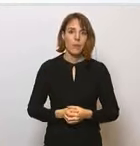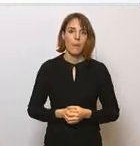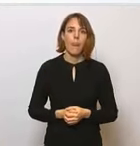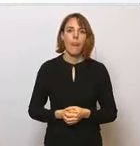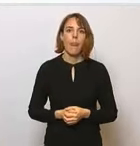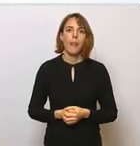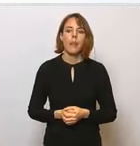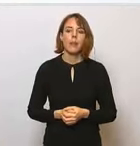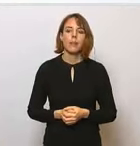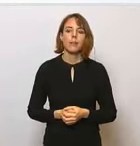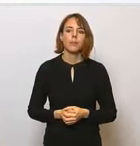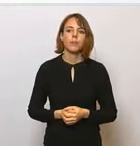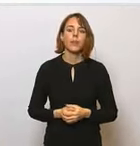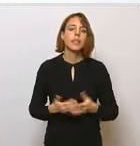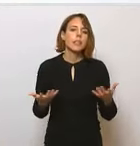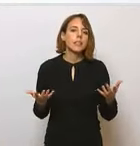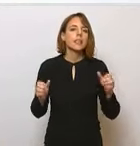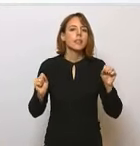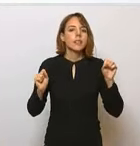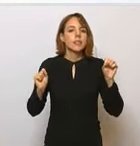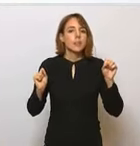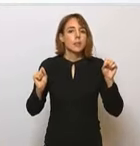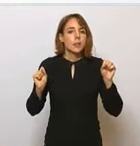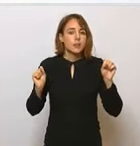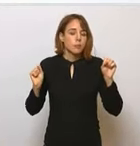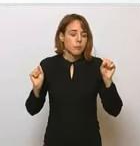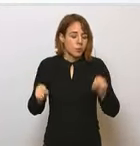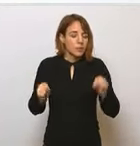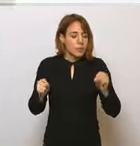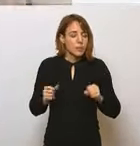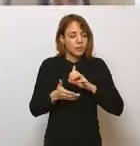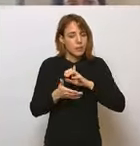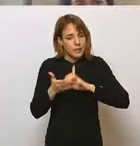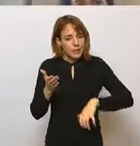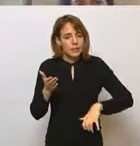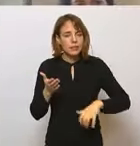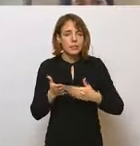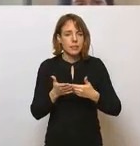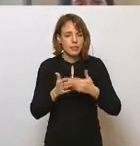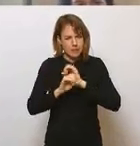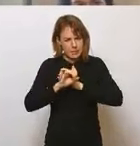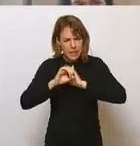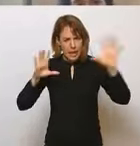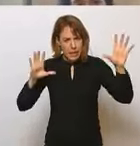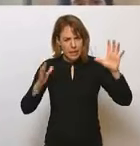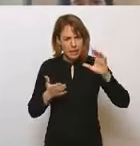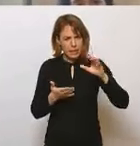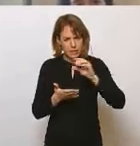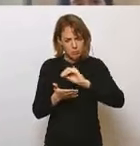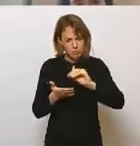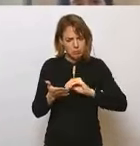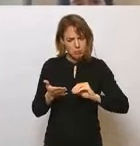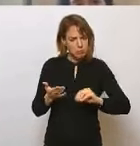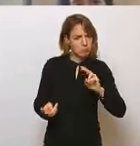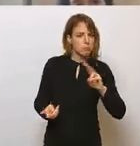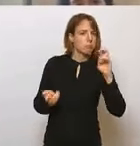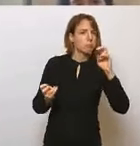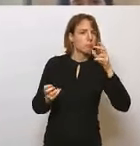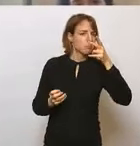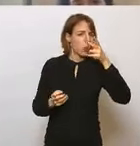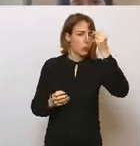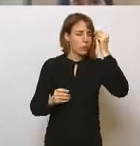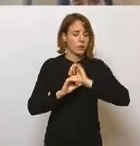Alors, il est possible que nous ayons un texte qui soit très clair, très compréhensible et le plus